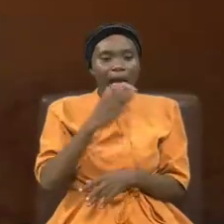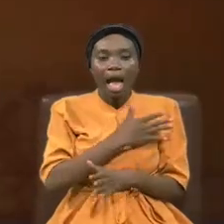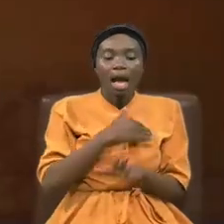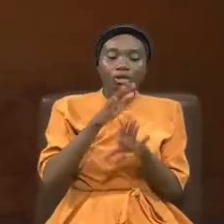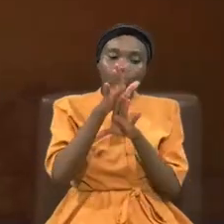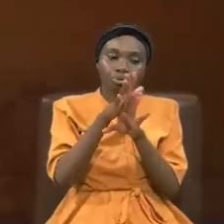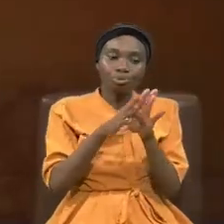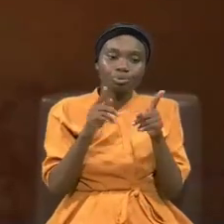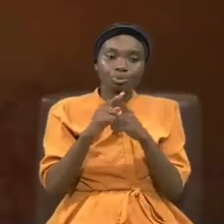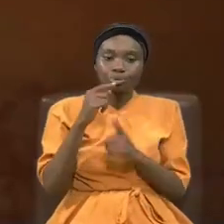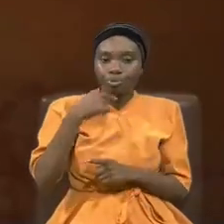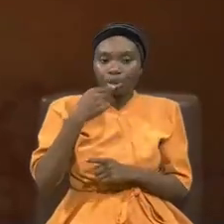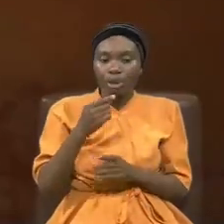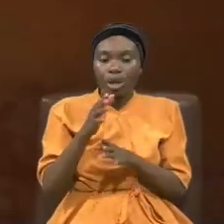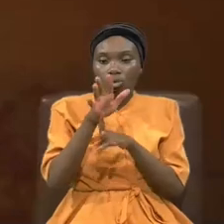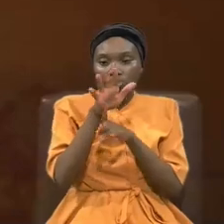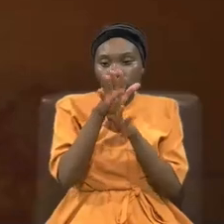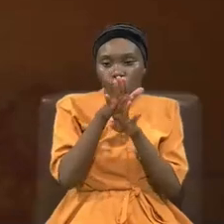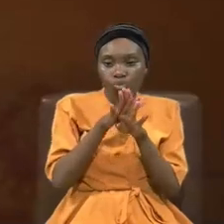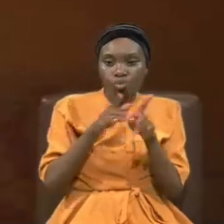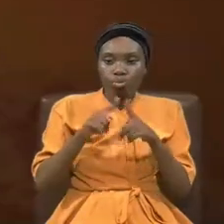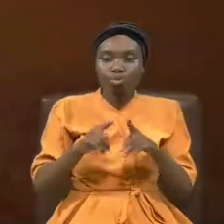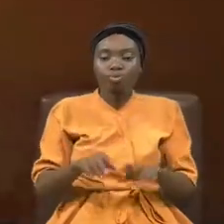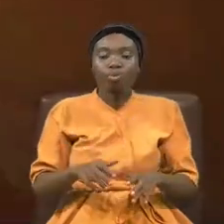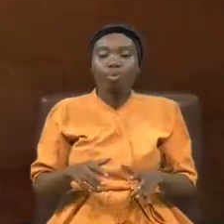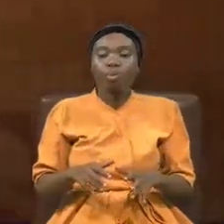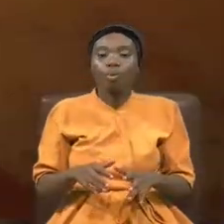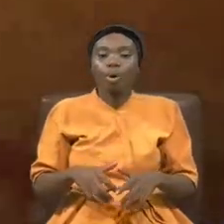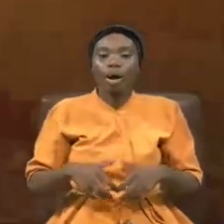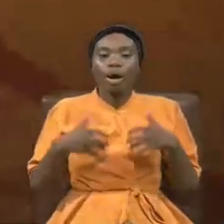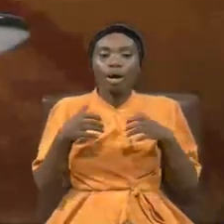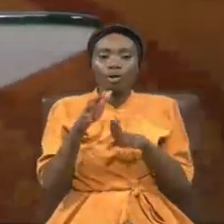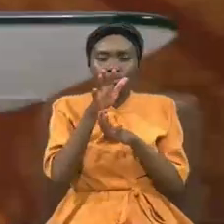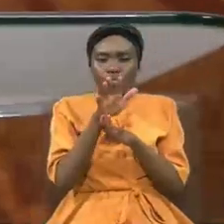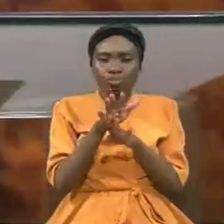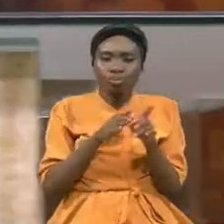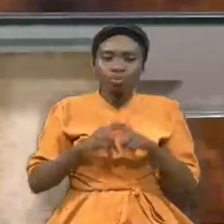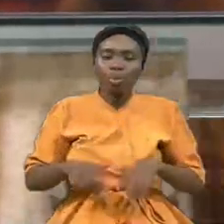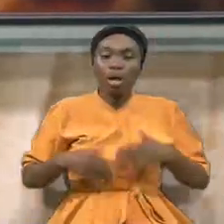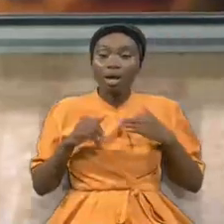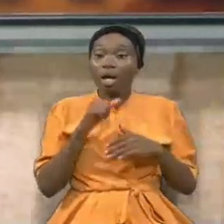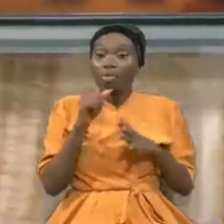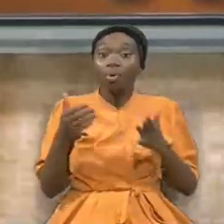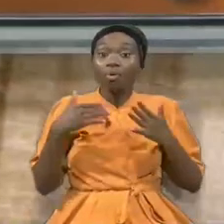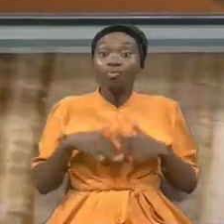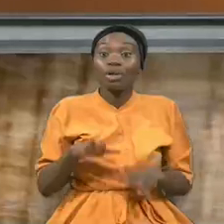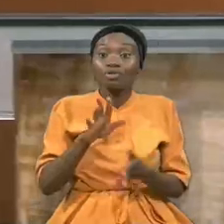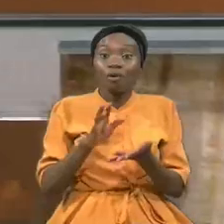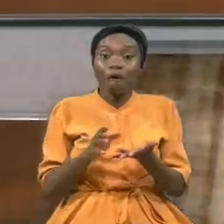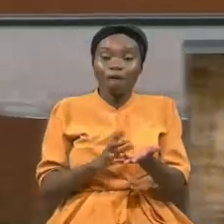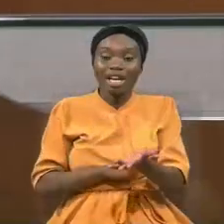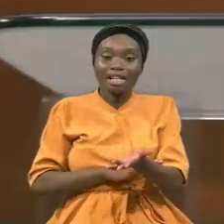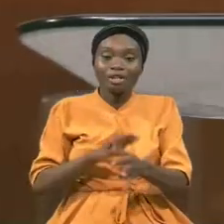lent à parler, lent à se mettre en colère. faut pas porter